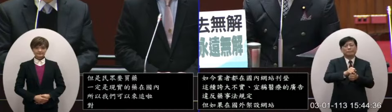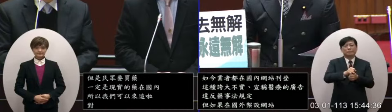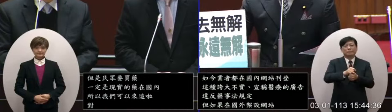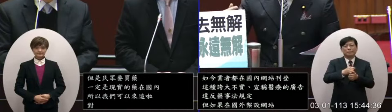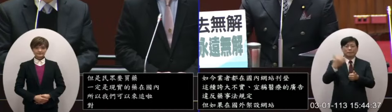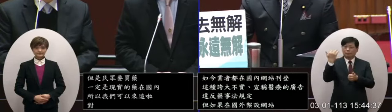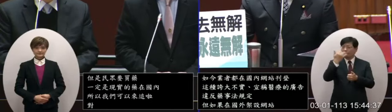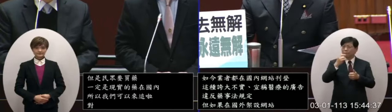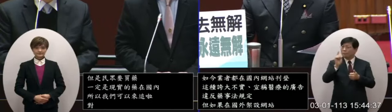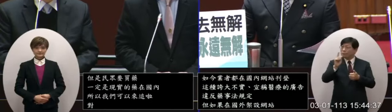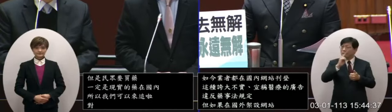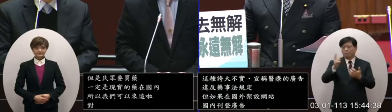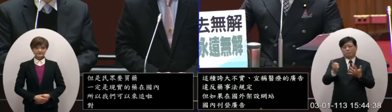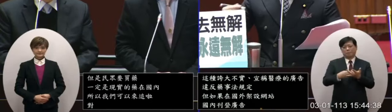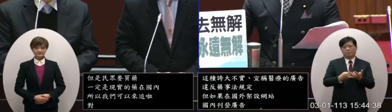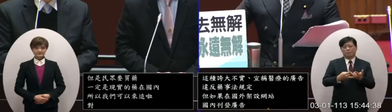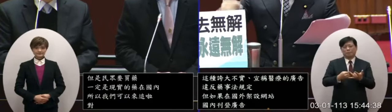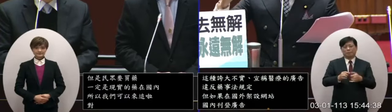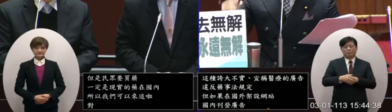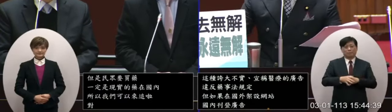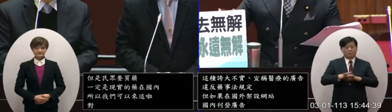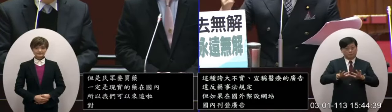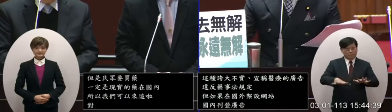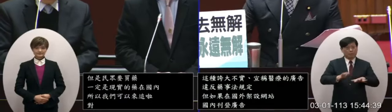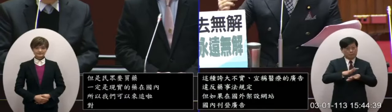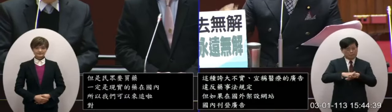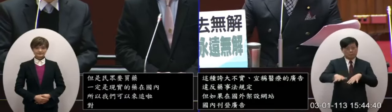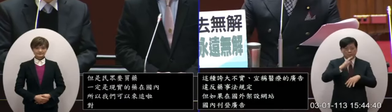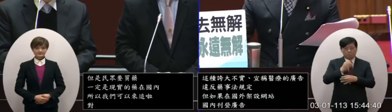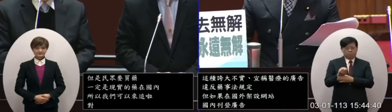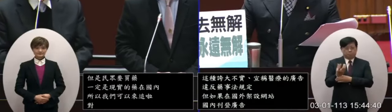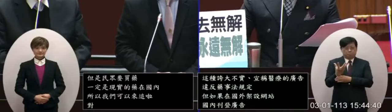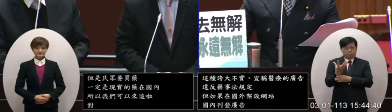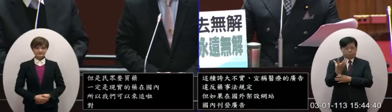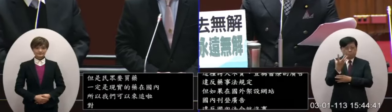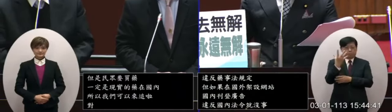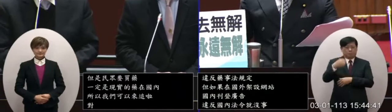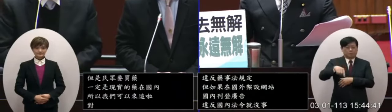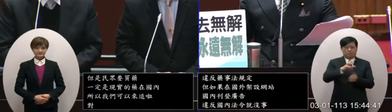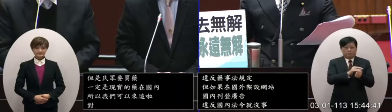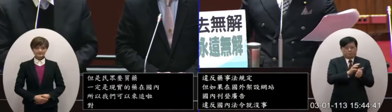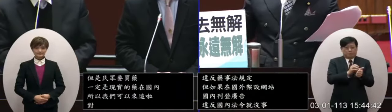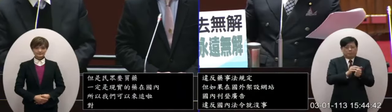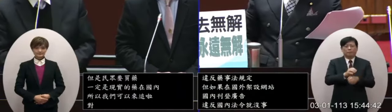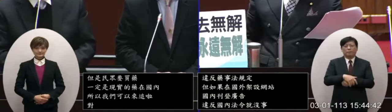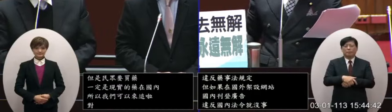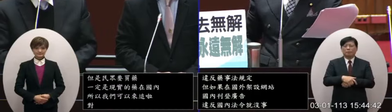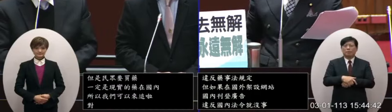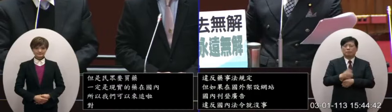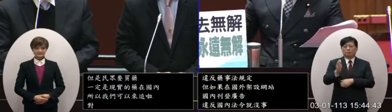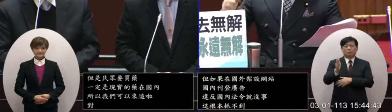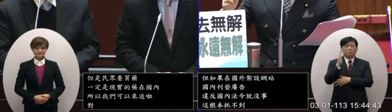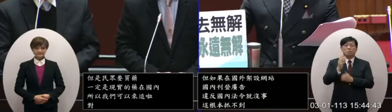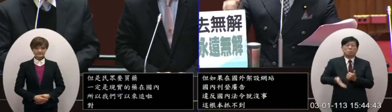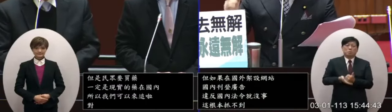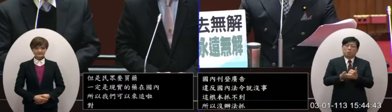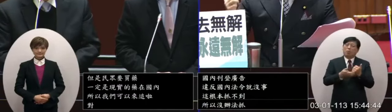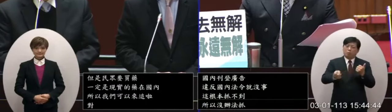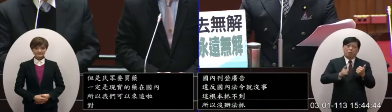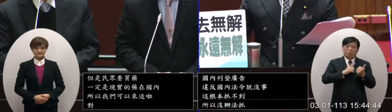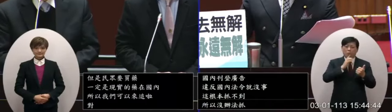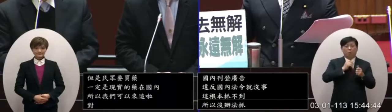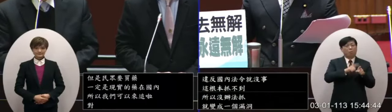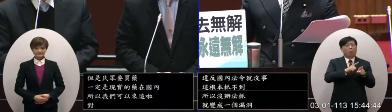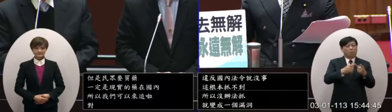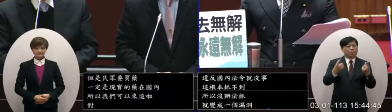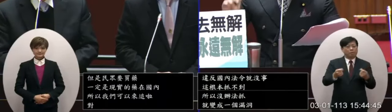变成一个漏洞，那甚至就会开始越多人仿效。 那政府不就是鼓励大家采此做